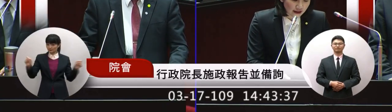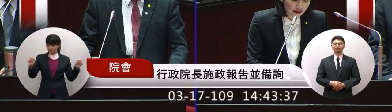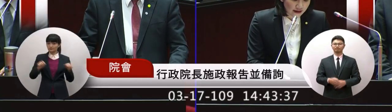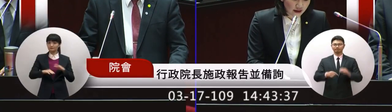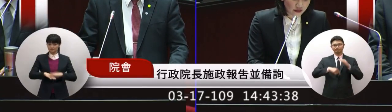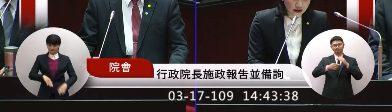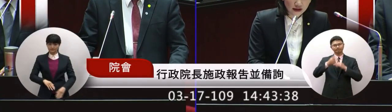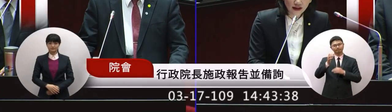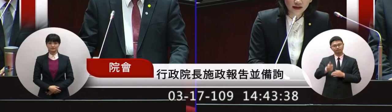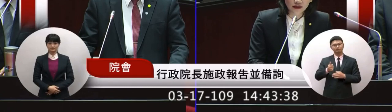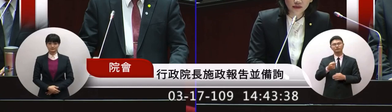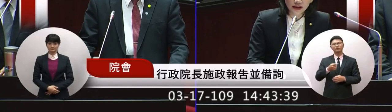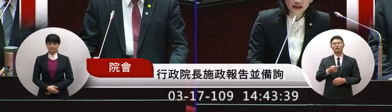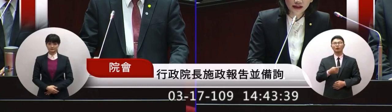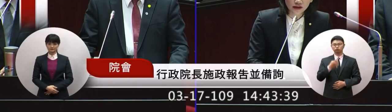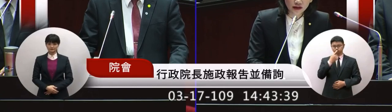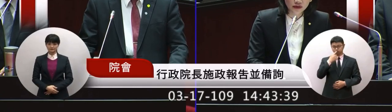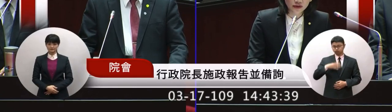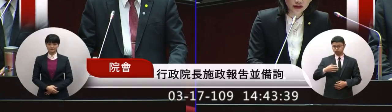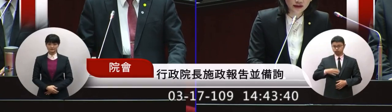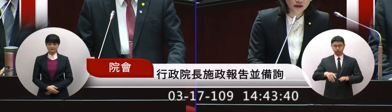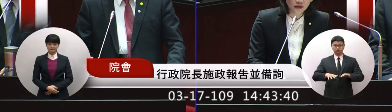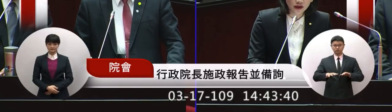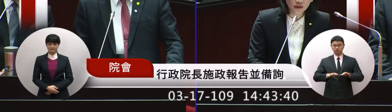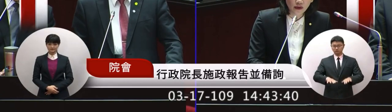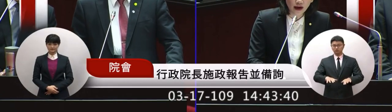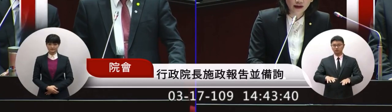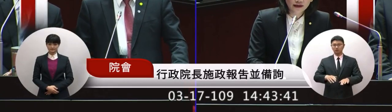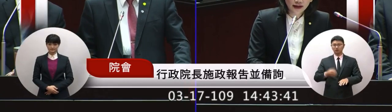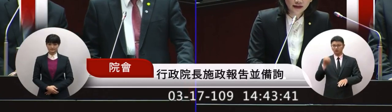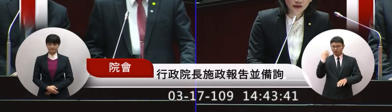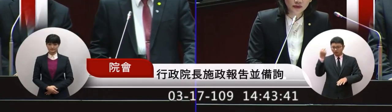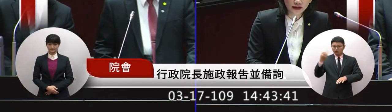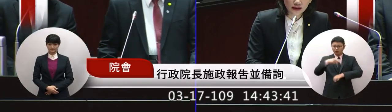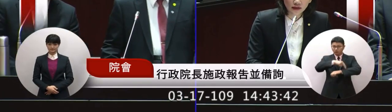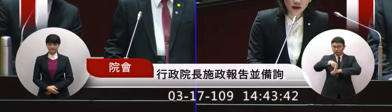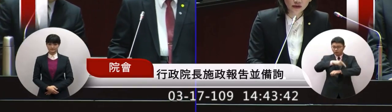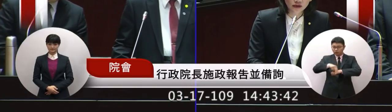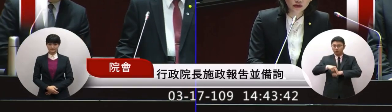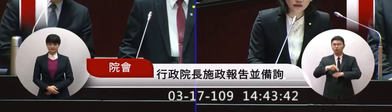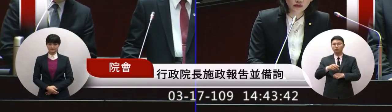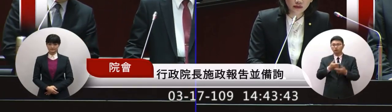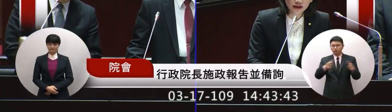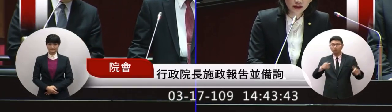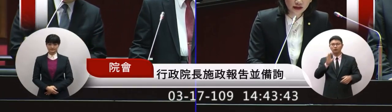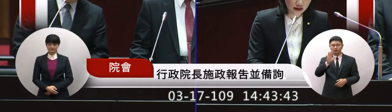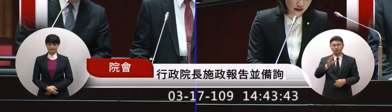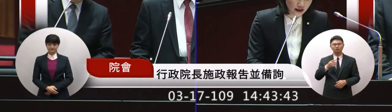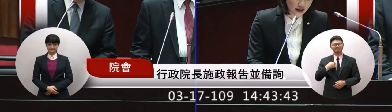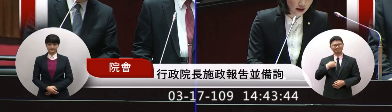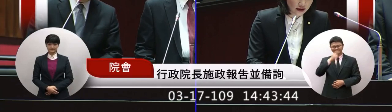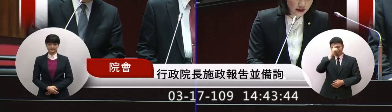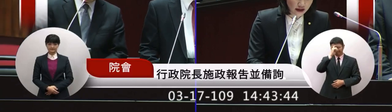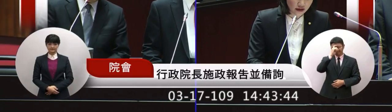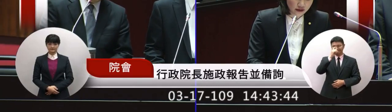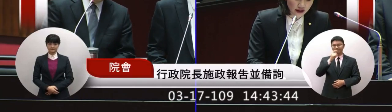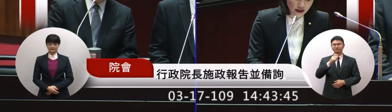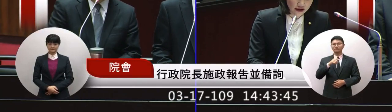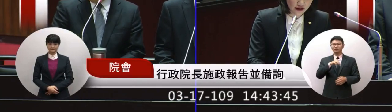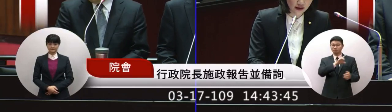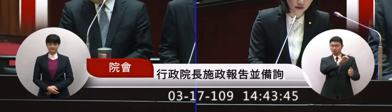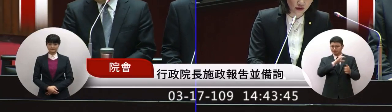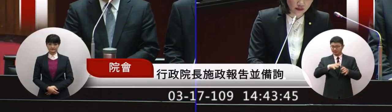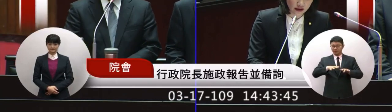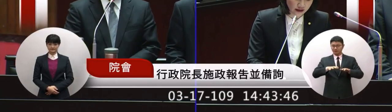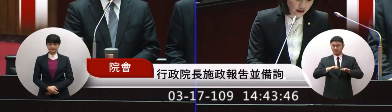院长，我知道我们现在有很多新的规划，但是我希望说我们可以借由这